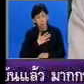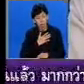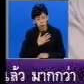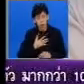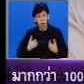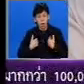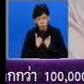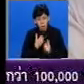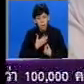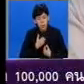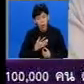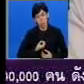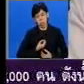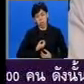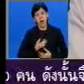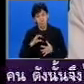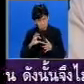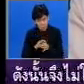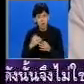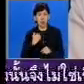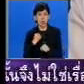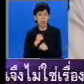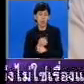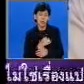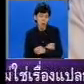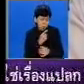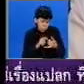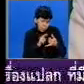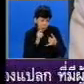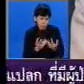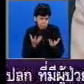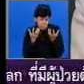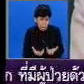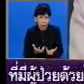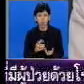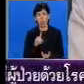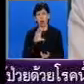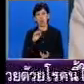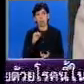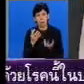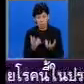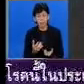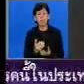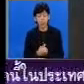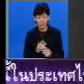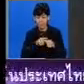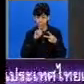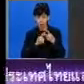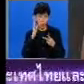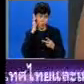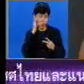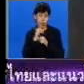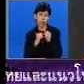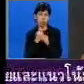อหอบประกอบกับมีโรคหัวใจและความดันและที่น่าสังเกตคือผู้ตายมีน้ำหนักมากถึง150กิโลกรัมส่วนอีกรายเป็นเพศชาย